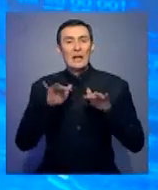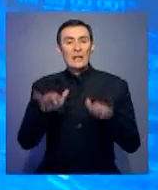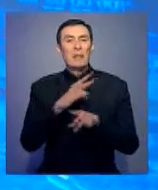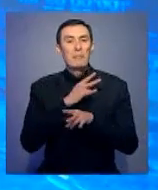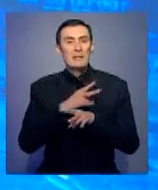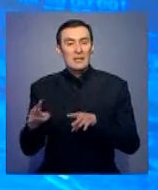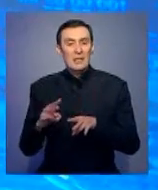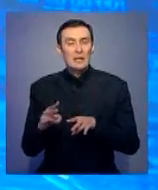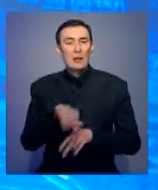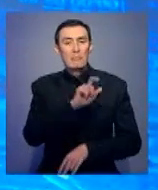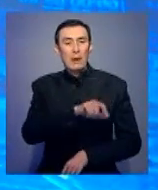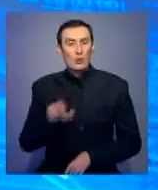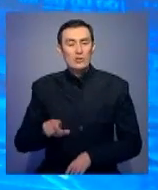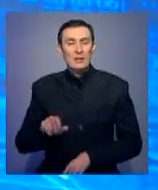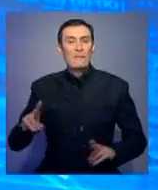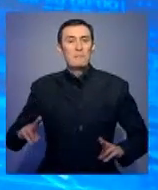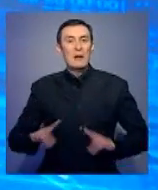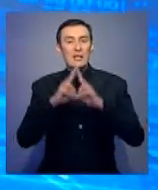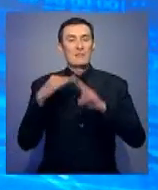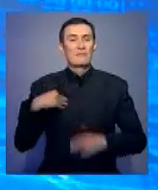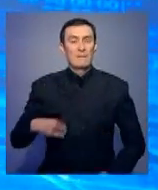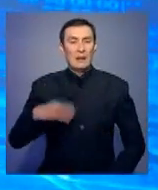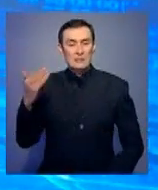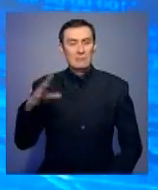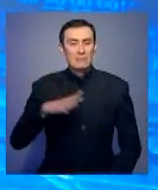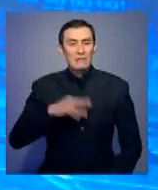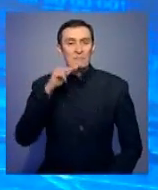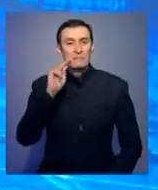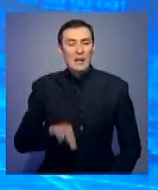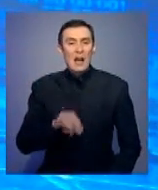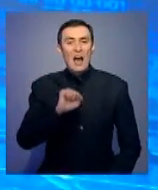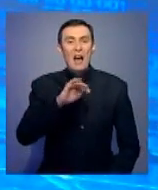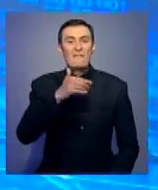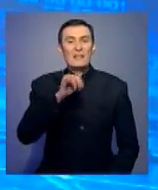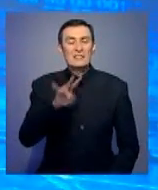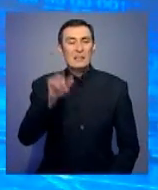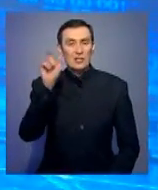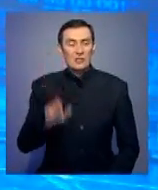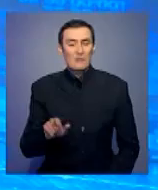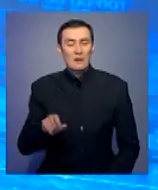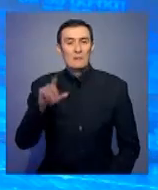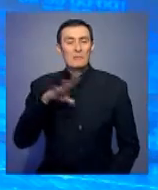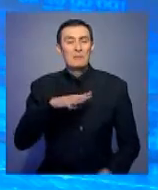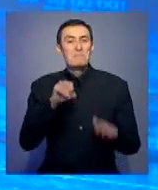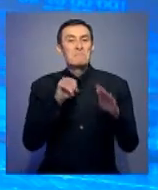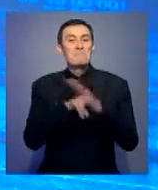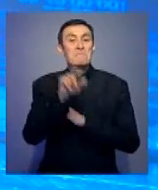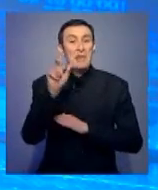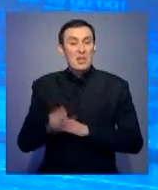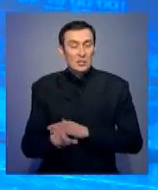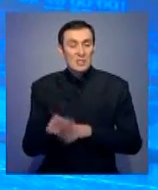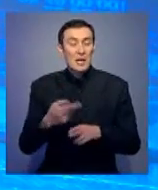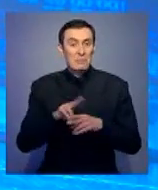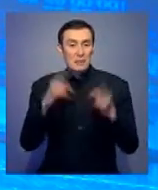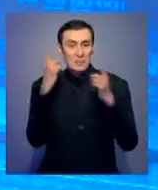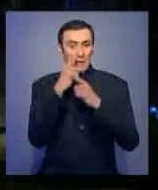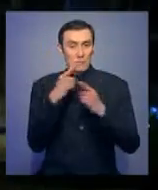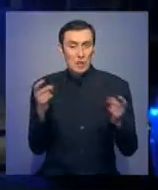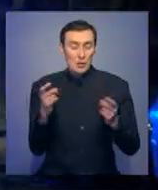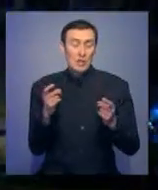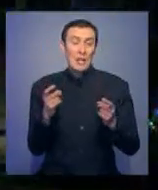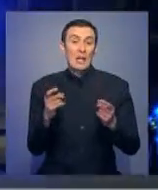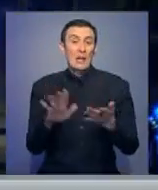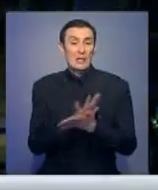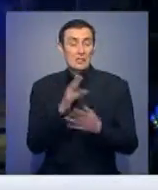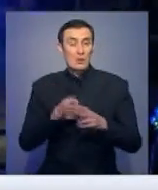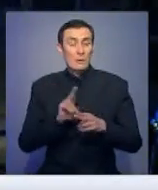Нападение на прохожих в Париже совершил выходец из Афганистана, приехавший во Францию в качестве беженца. Об этом сообщают местные СМИ. Между